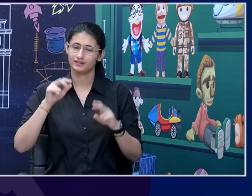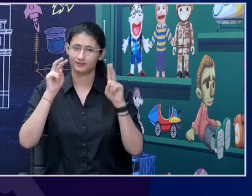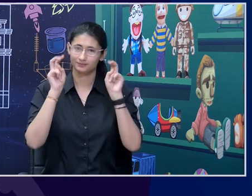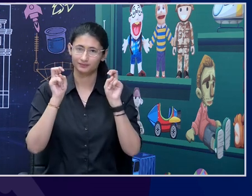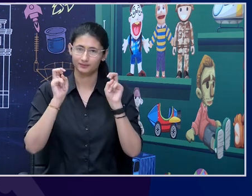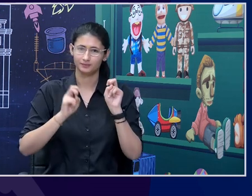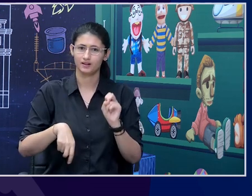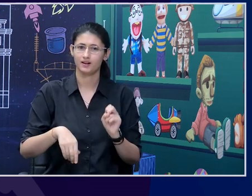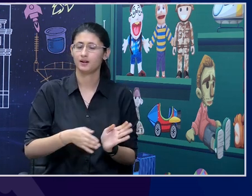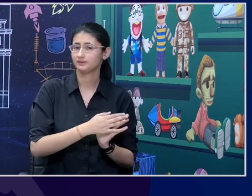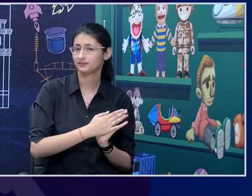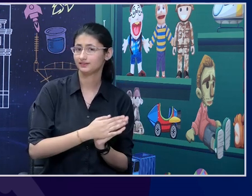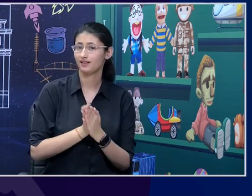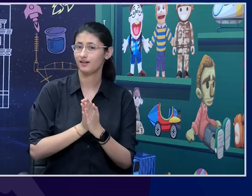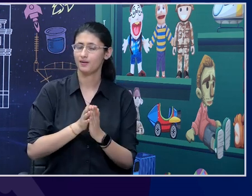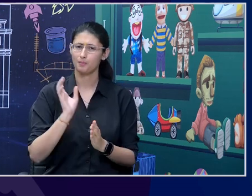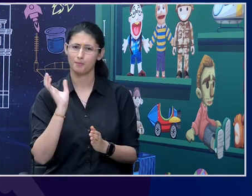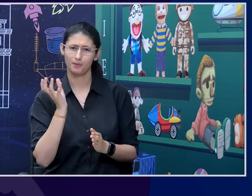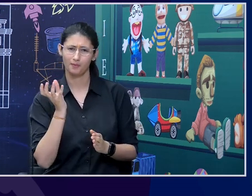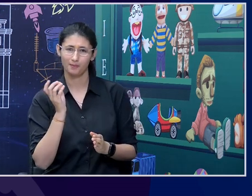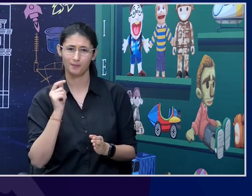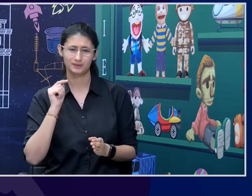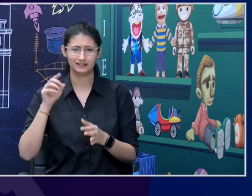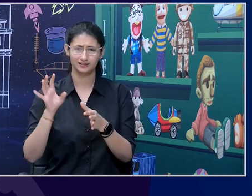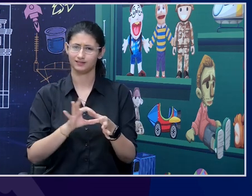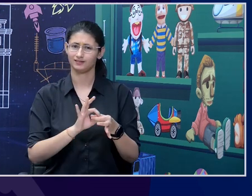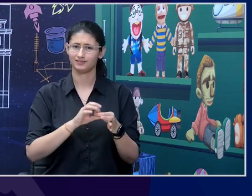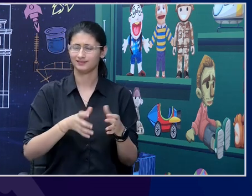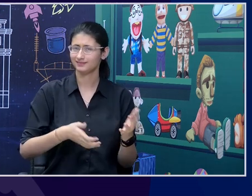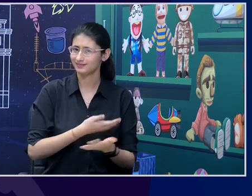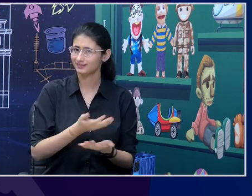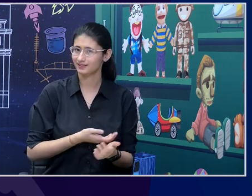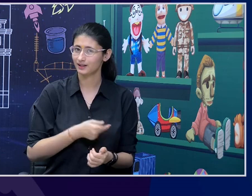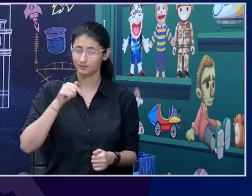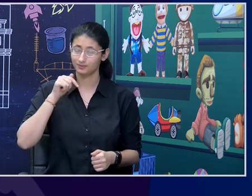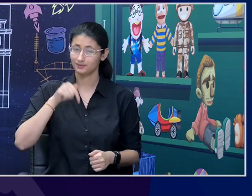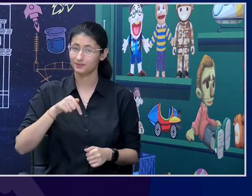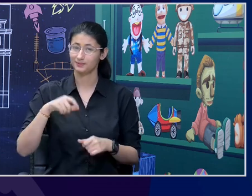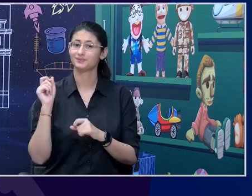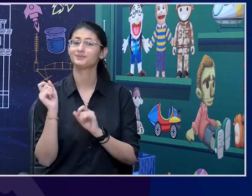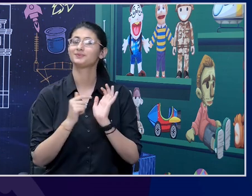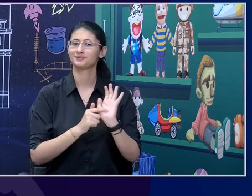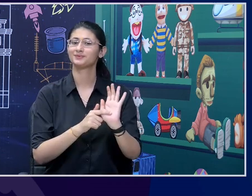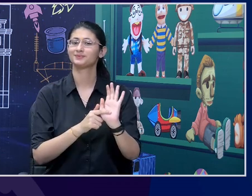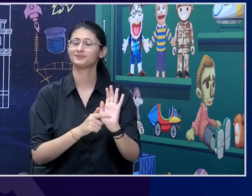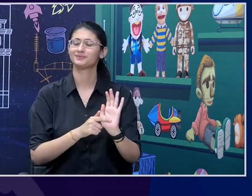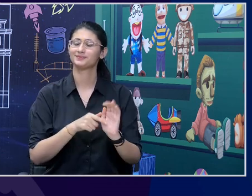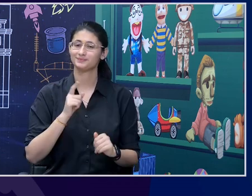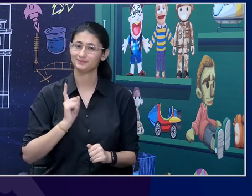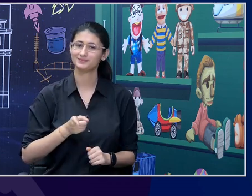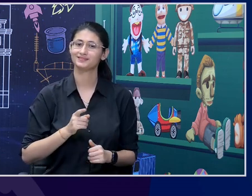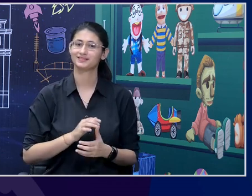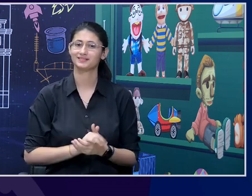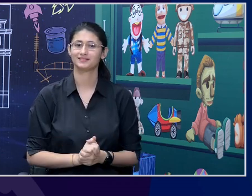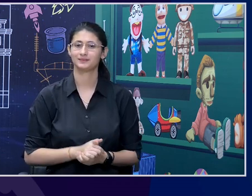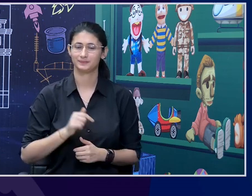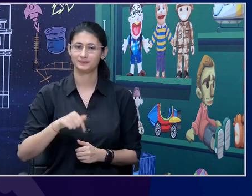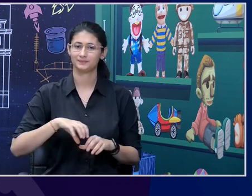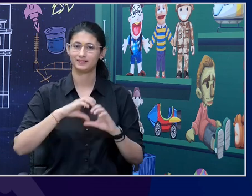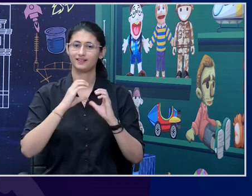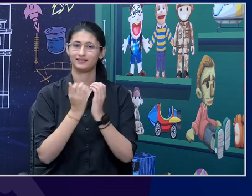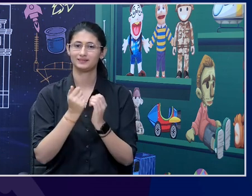और गेंद और बल्ला हम कक्षा में ना लाइन ऐसा तो हो नहीं सकता तो हम भी आज की अपनी कक्षा में गेंद और बल्ला ले हैं